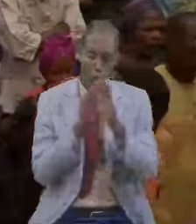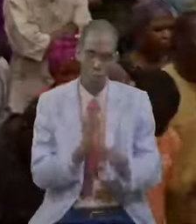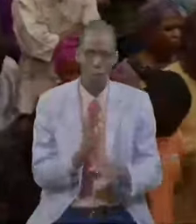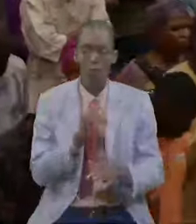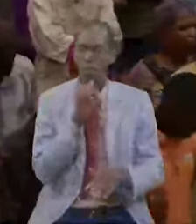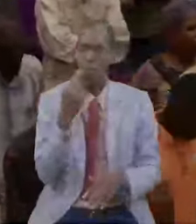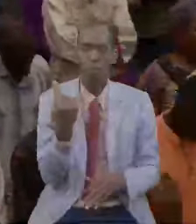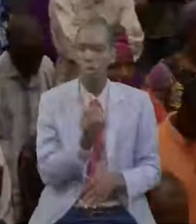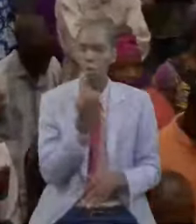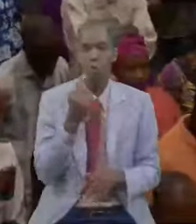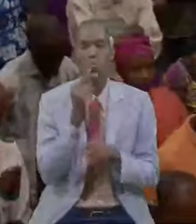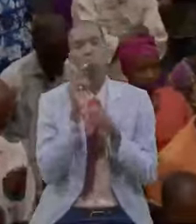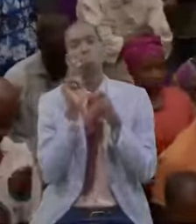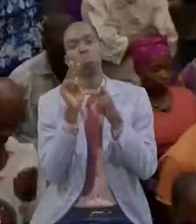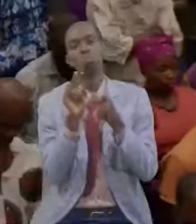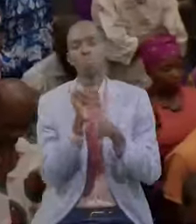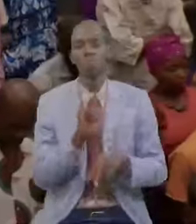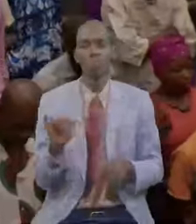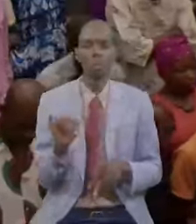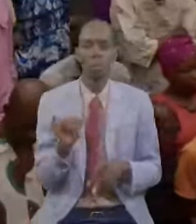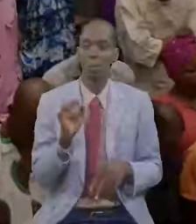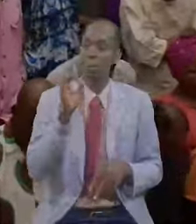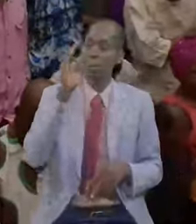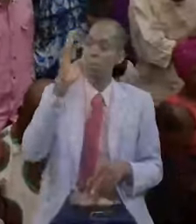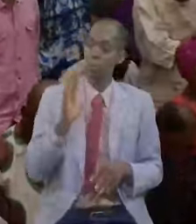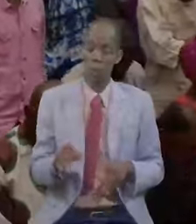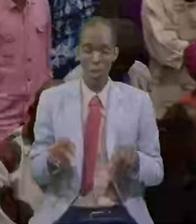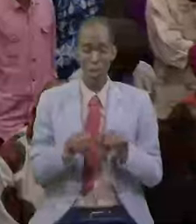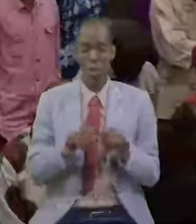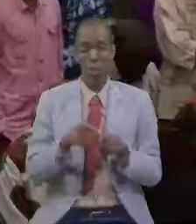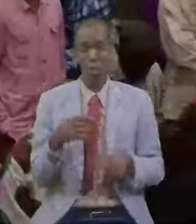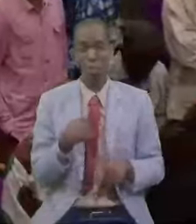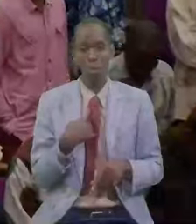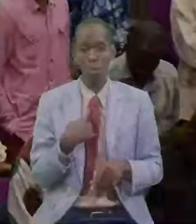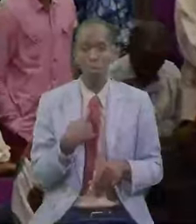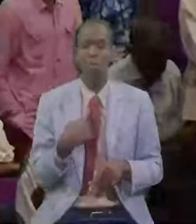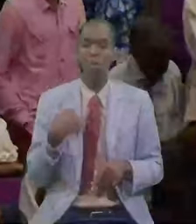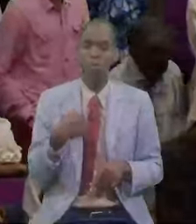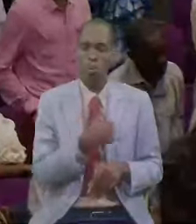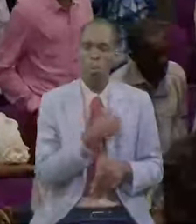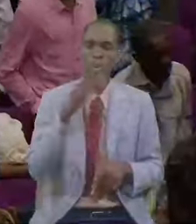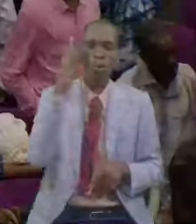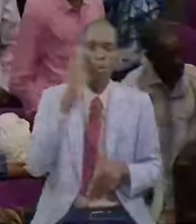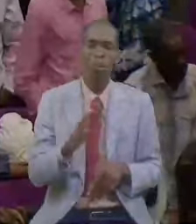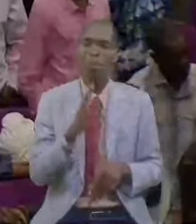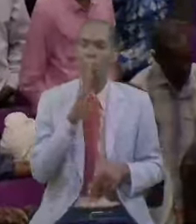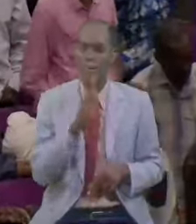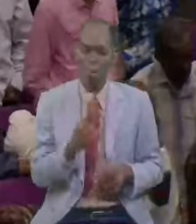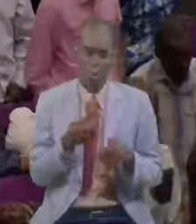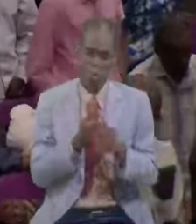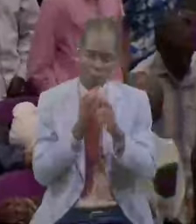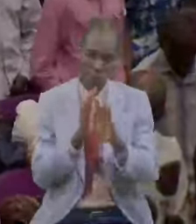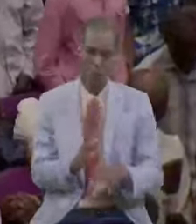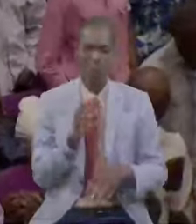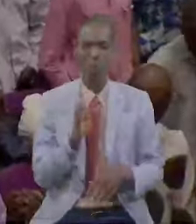Méditez sur la parole. Mettez la parole en pratique et non seulement ne vous bornez pas à l'écouter seulement. Des